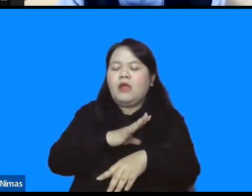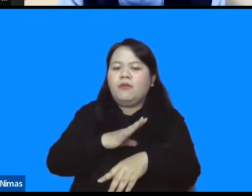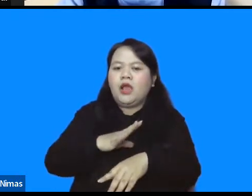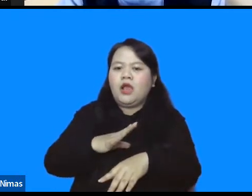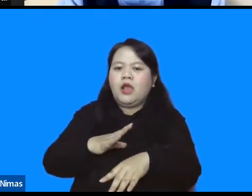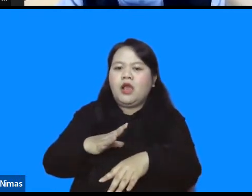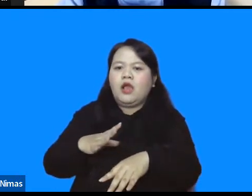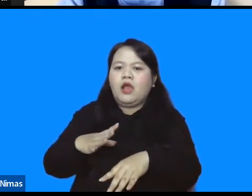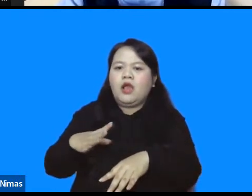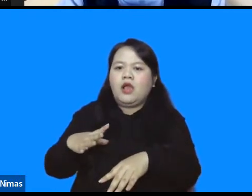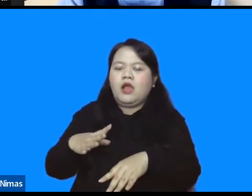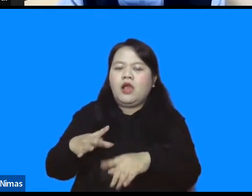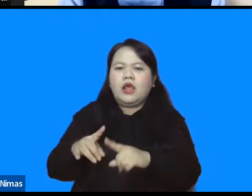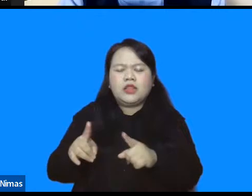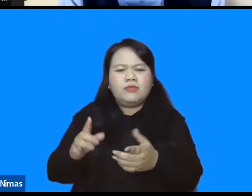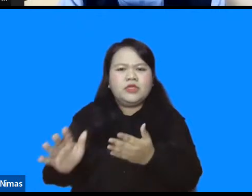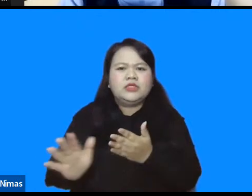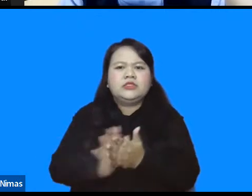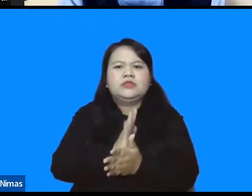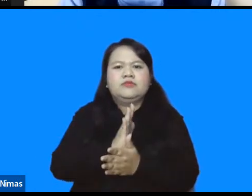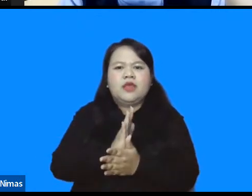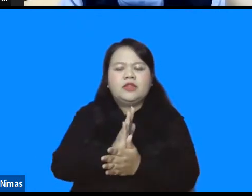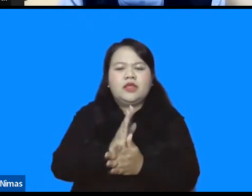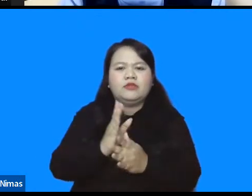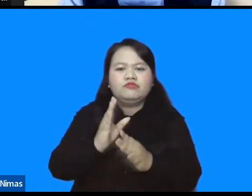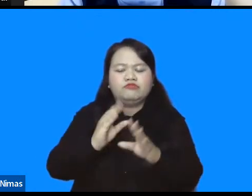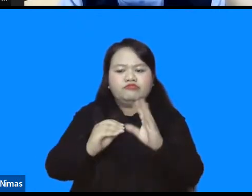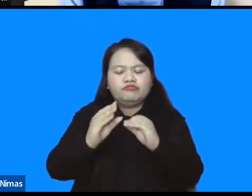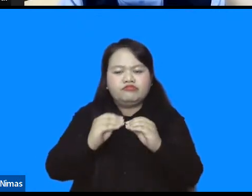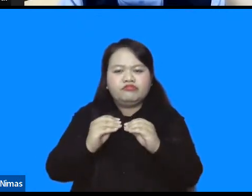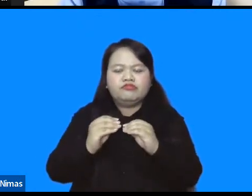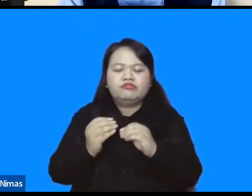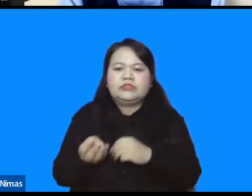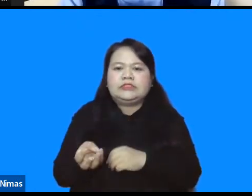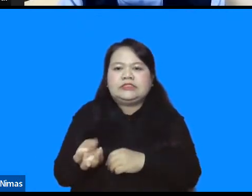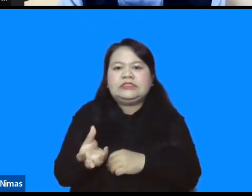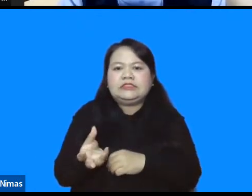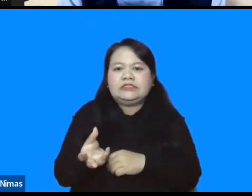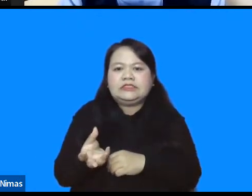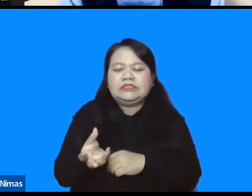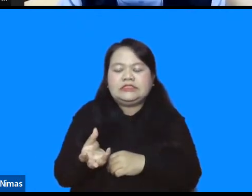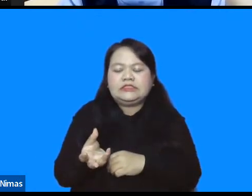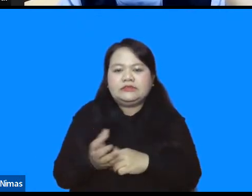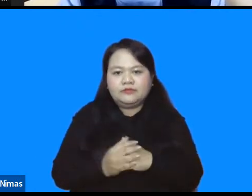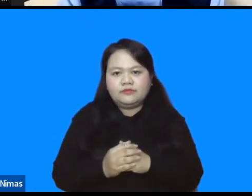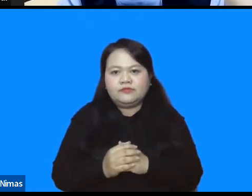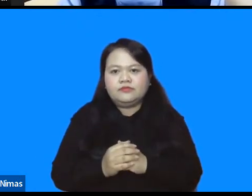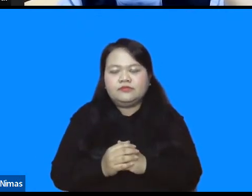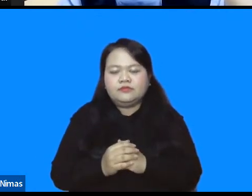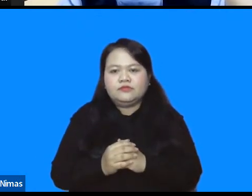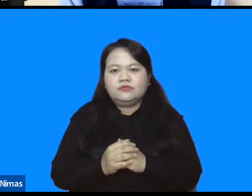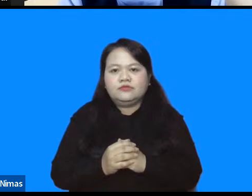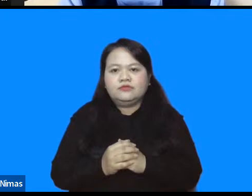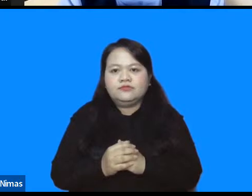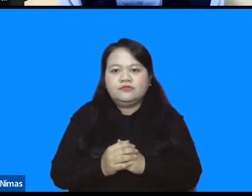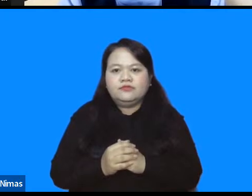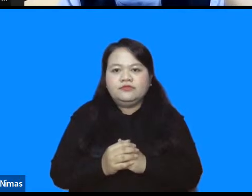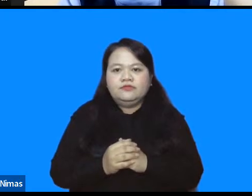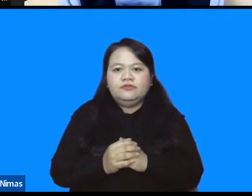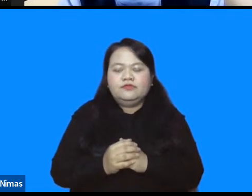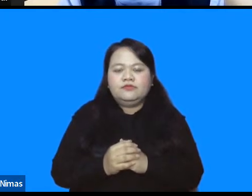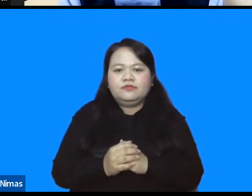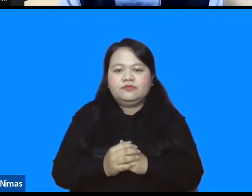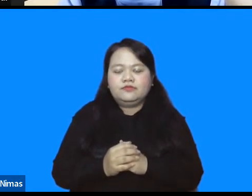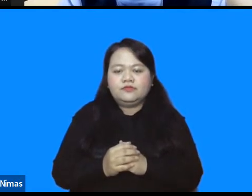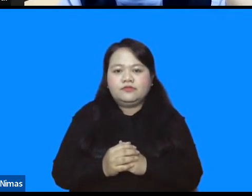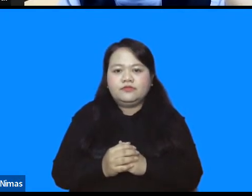kan. Tapi mungkin kesempatan untuk berbicaranya terbatas gitu ya. Berbicaranya terbatas, kemudian memang kalau